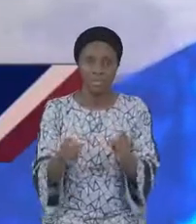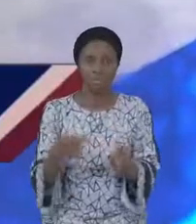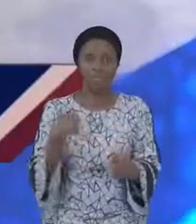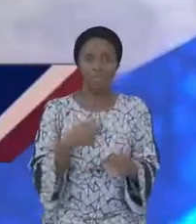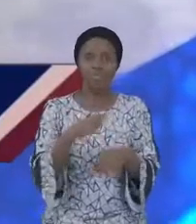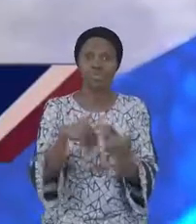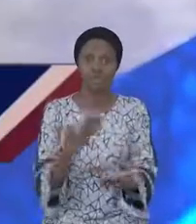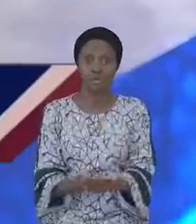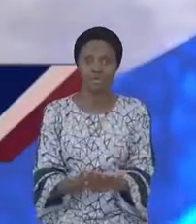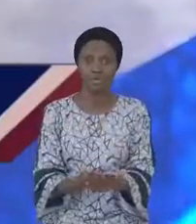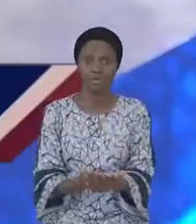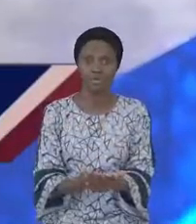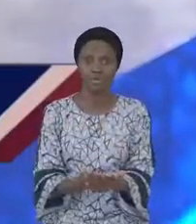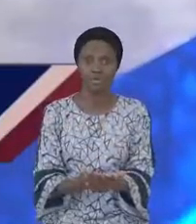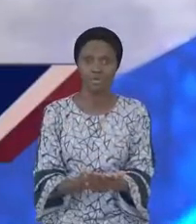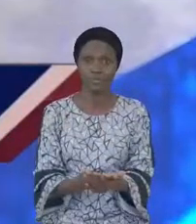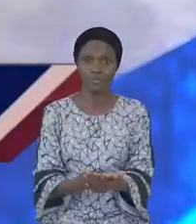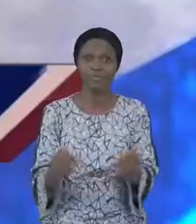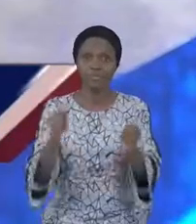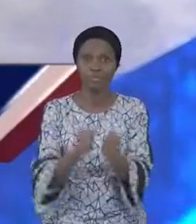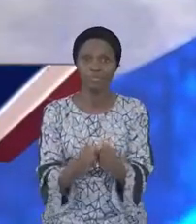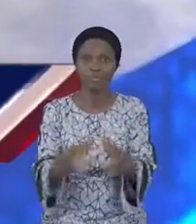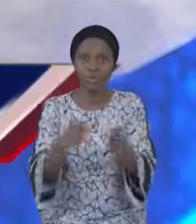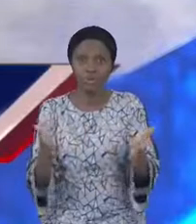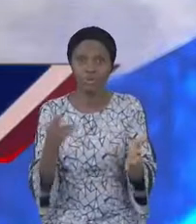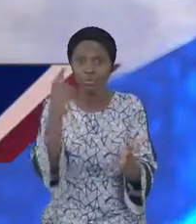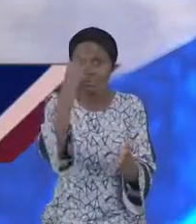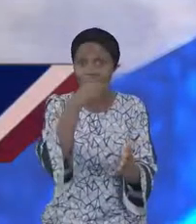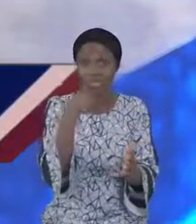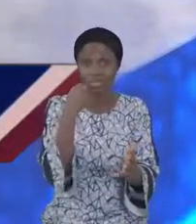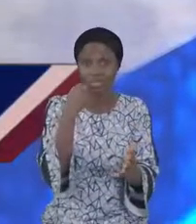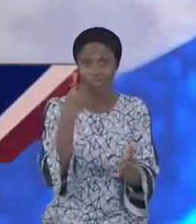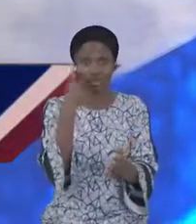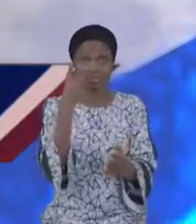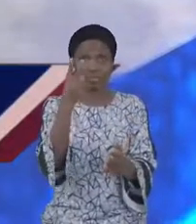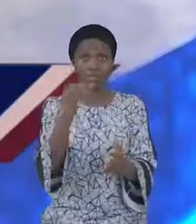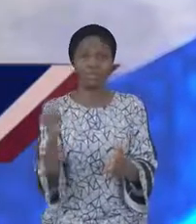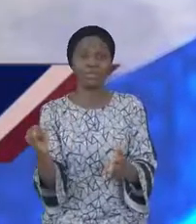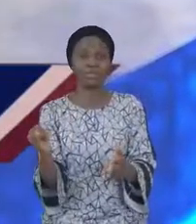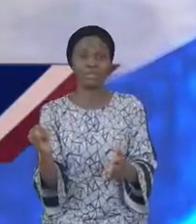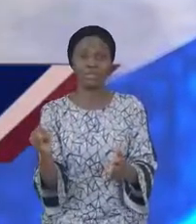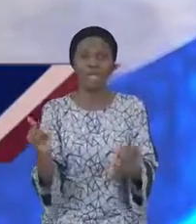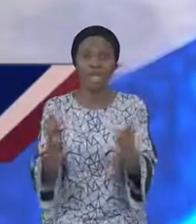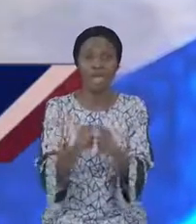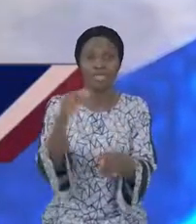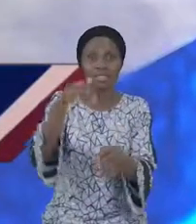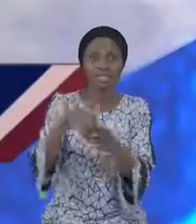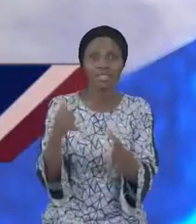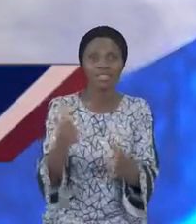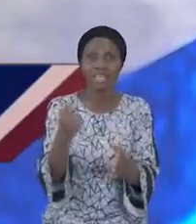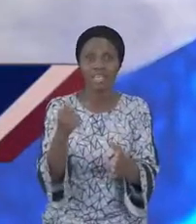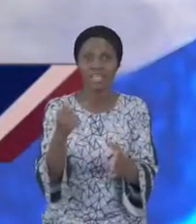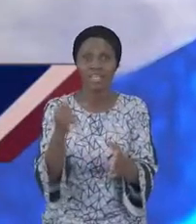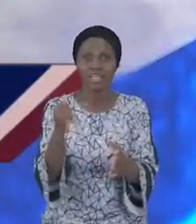Nous tous qui le visage est découvert, contemplons comme dans un